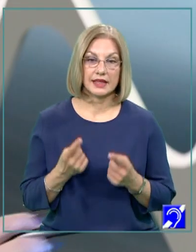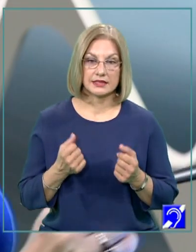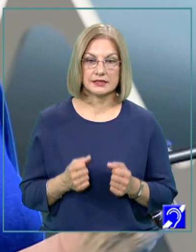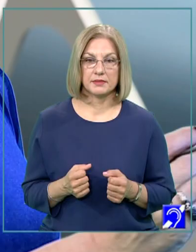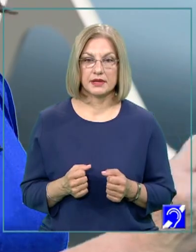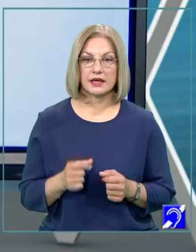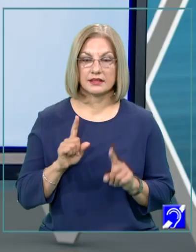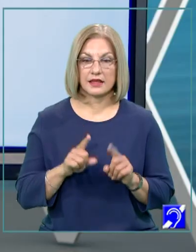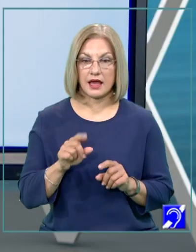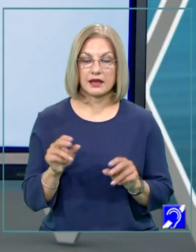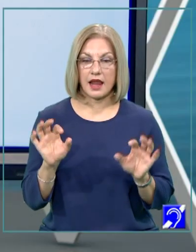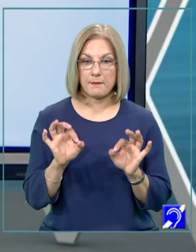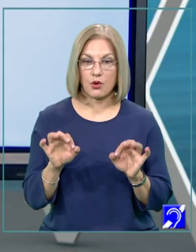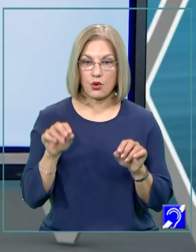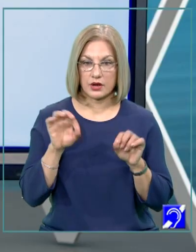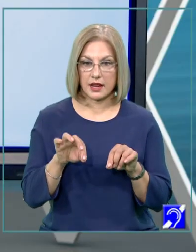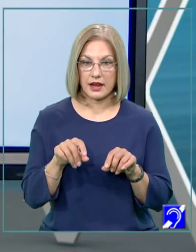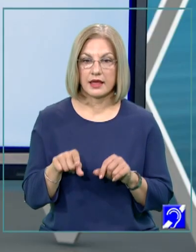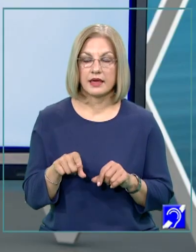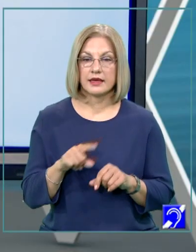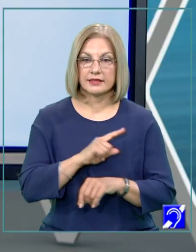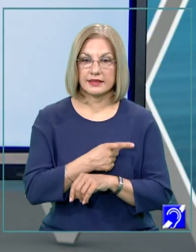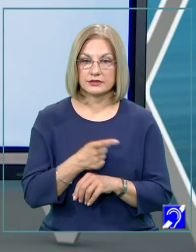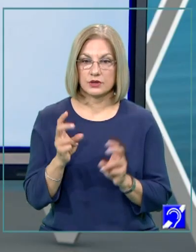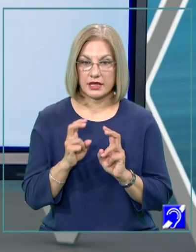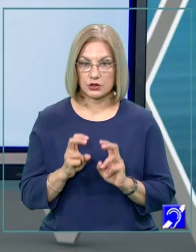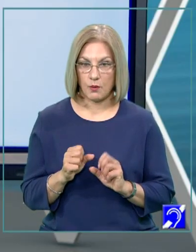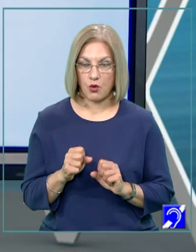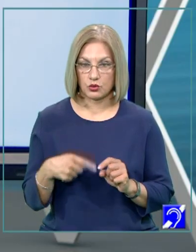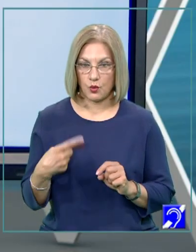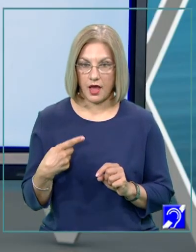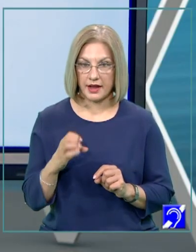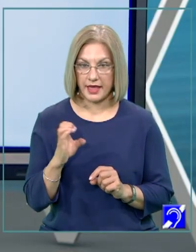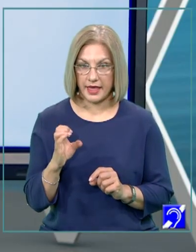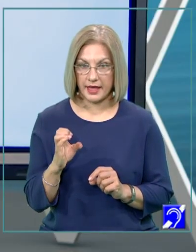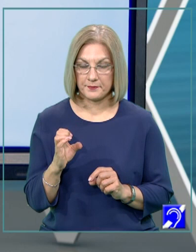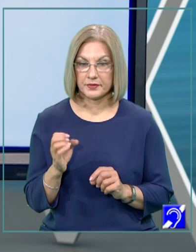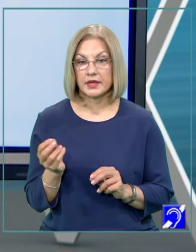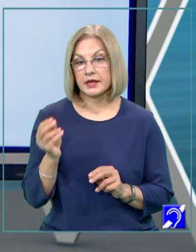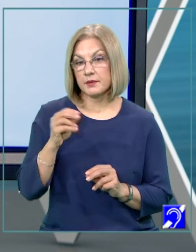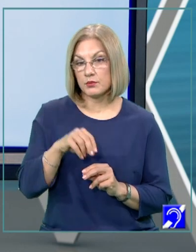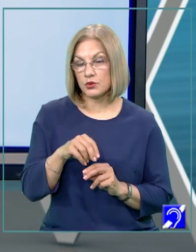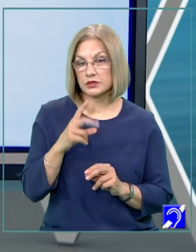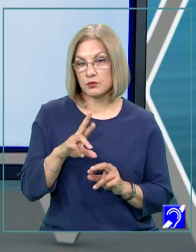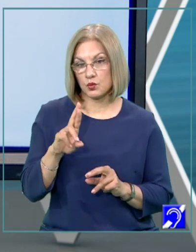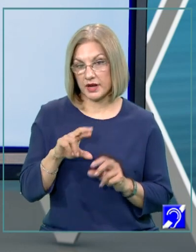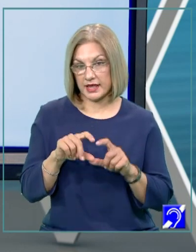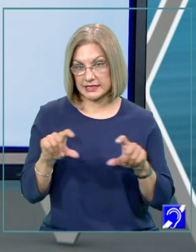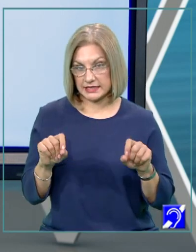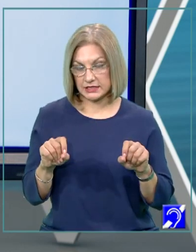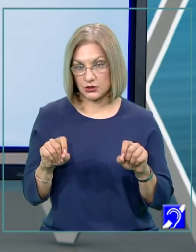dacă la bornele sursei de tensiune electromotoare e vom monta un rezistor